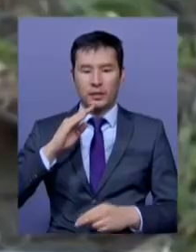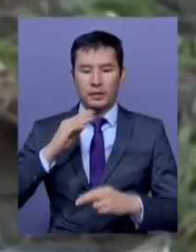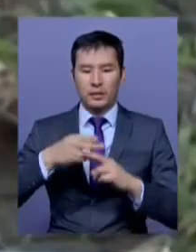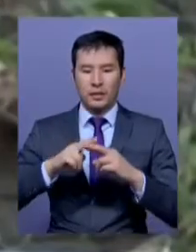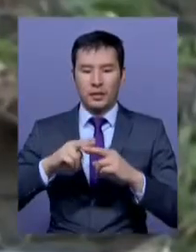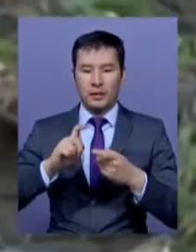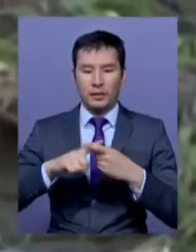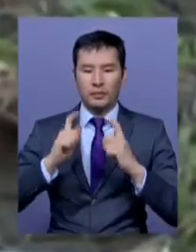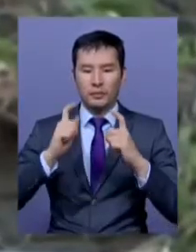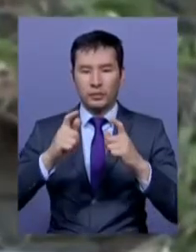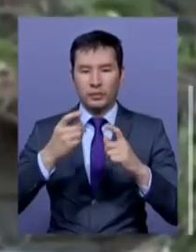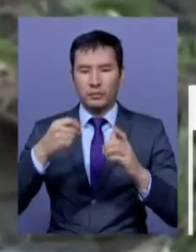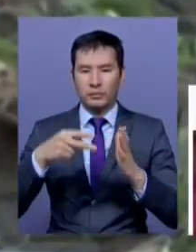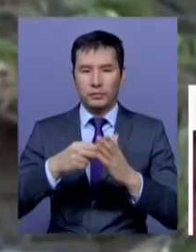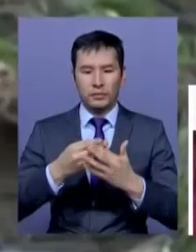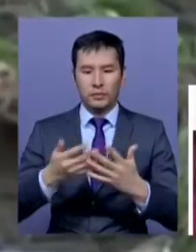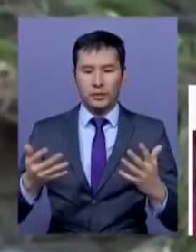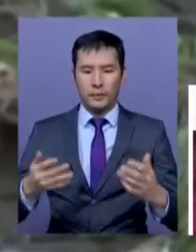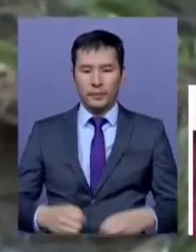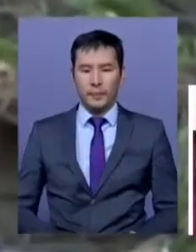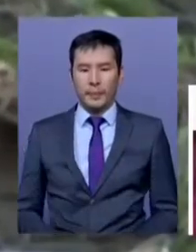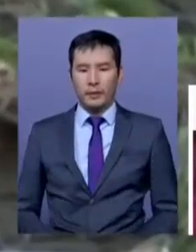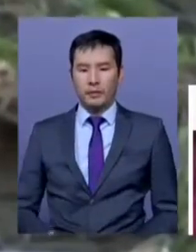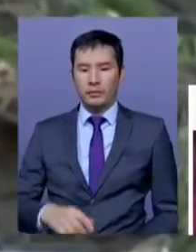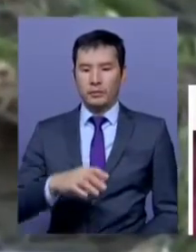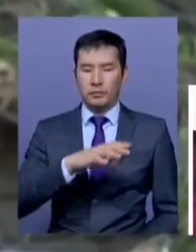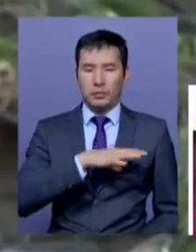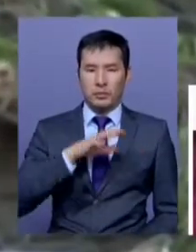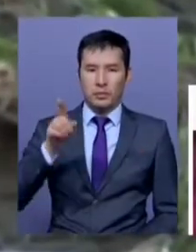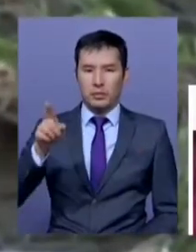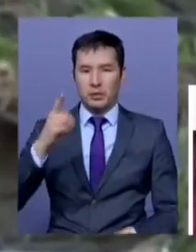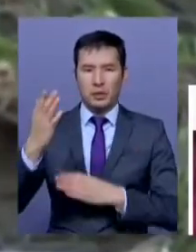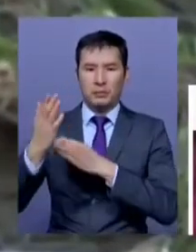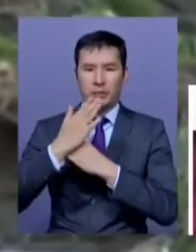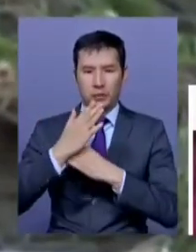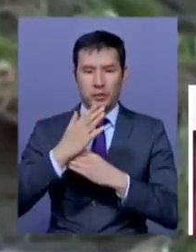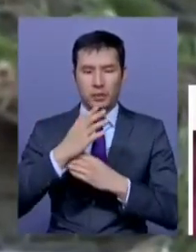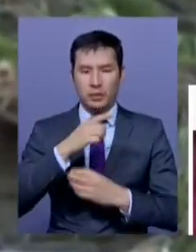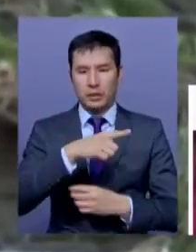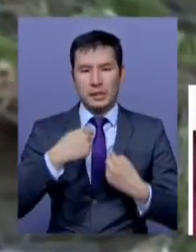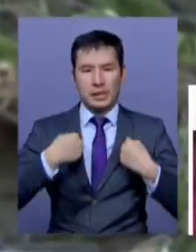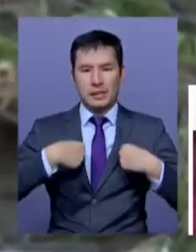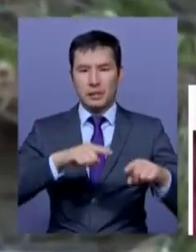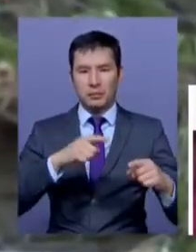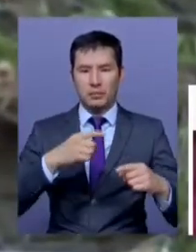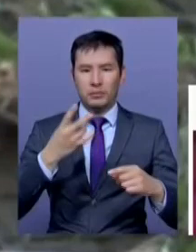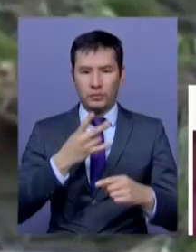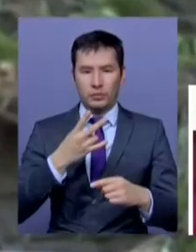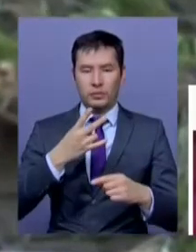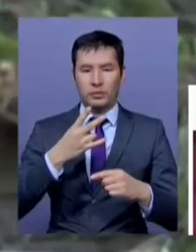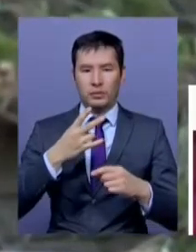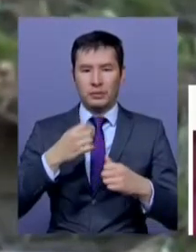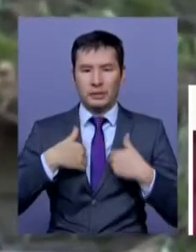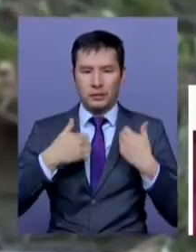И никак. Өздерін тартып алыңдар, дейді суды. Бір қызға ауылдың өзінде үйлерінде су бар ғой. Біз елордада тұрсақта адам сияқты